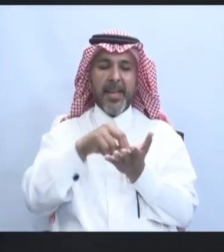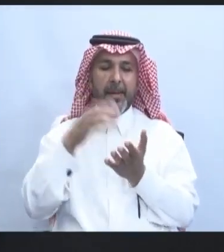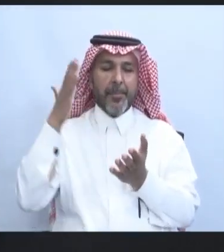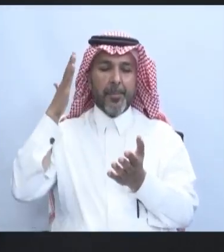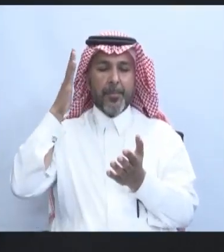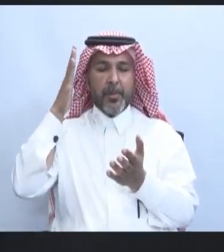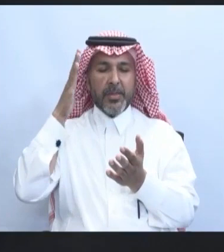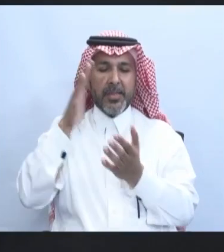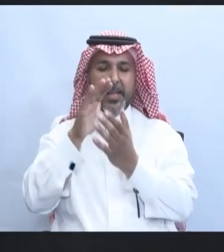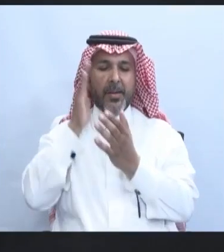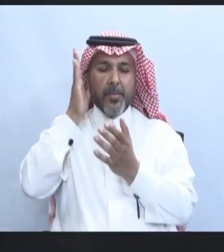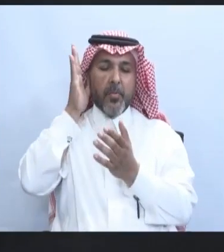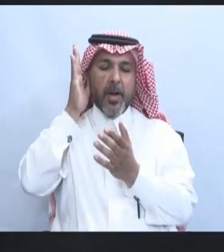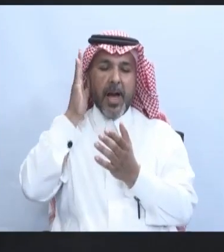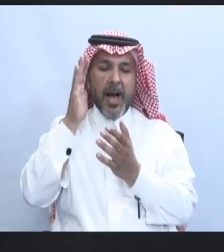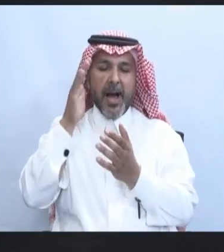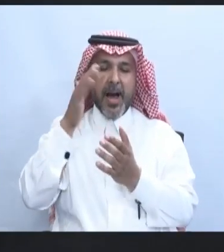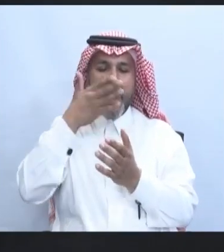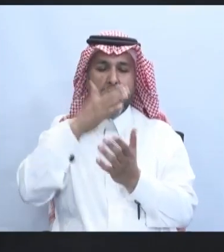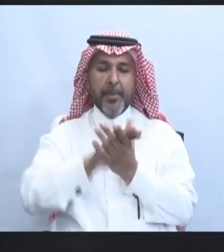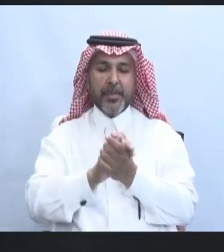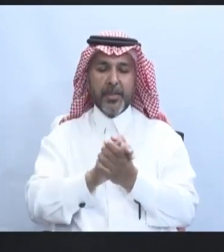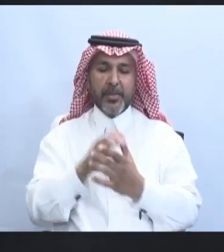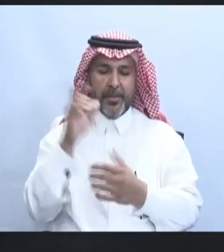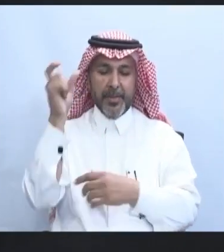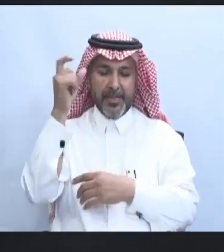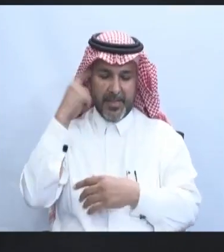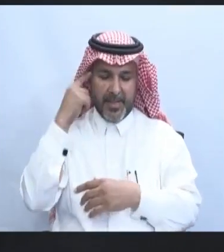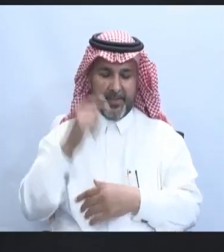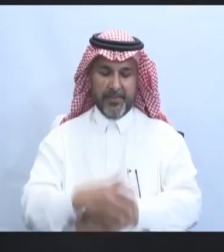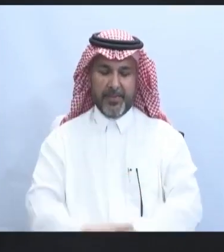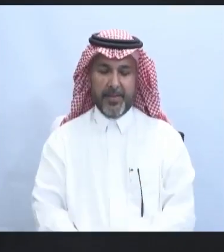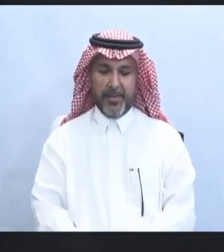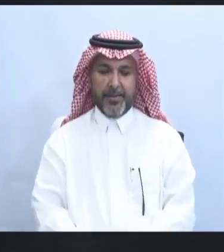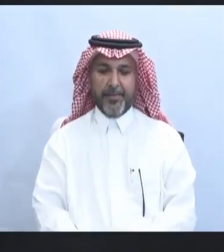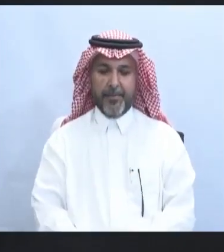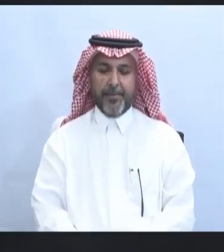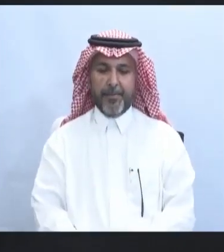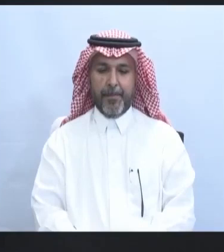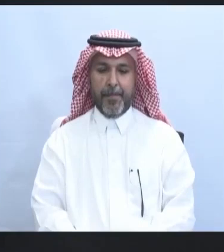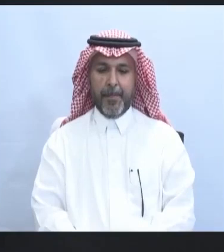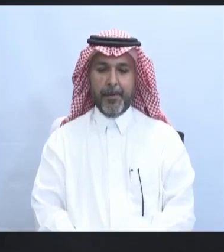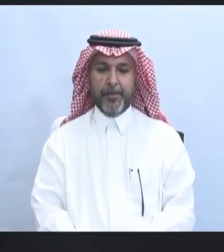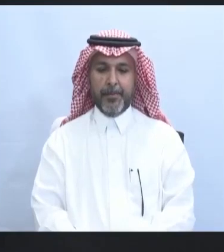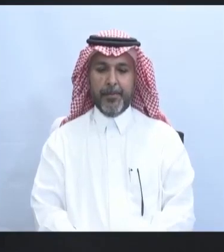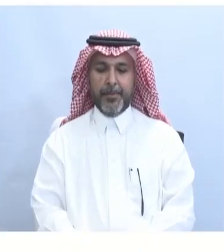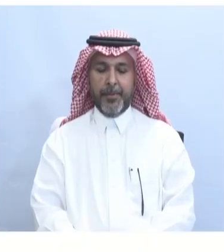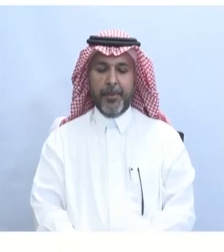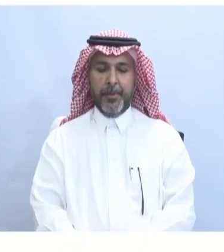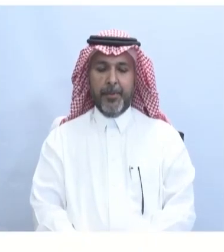الاسلاميه وانبثقت منها الحضاره الاسلاميه اذا امتدت من المدينه المنوره في العهد